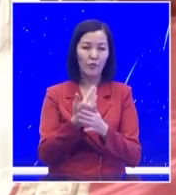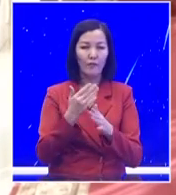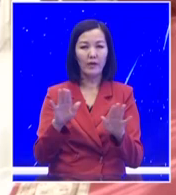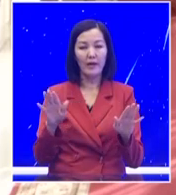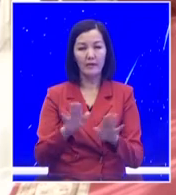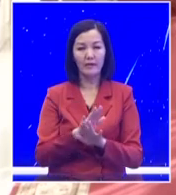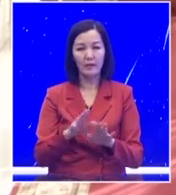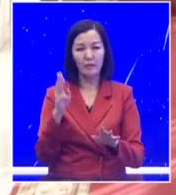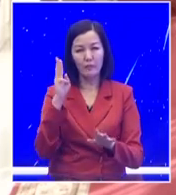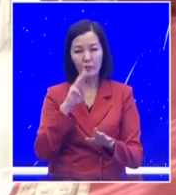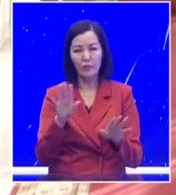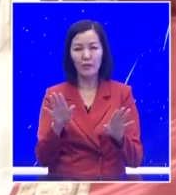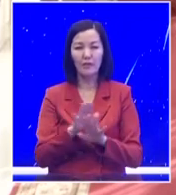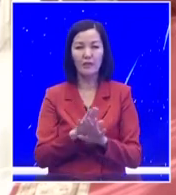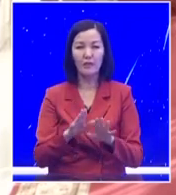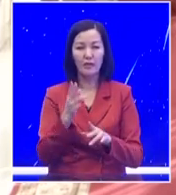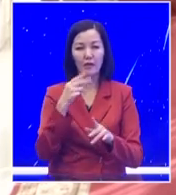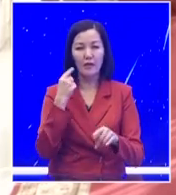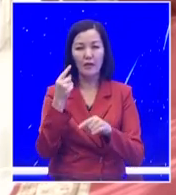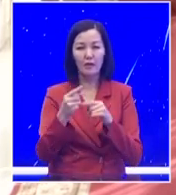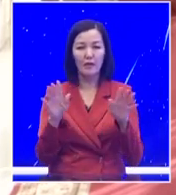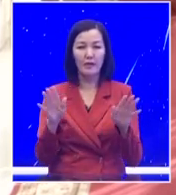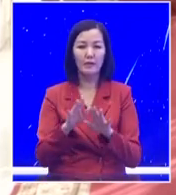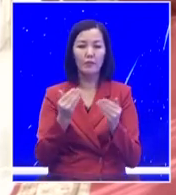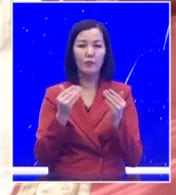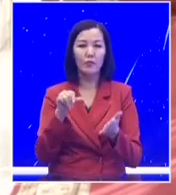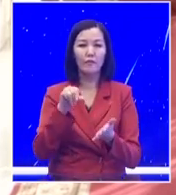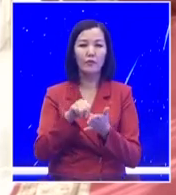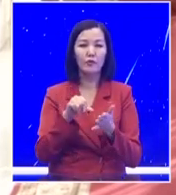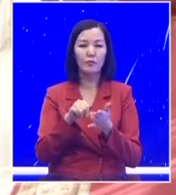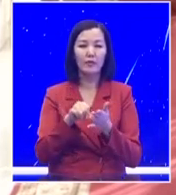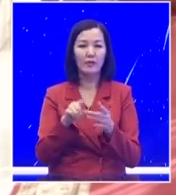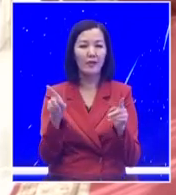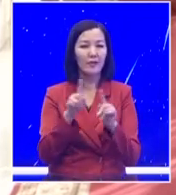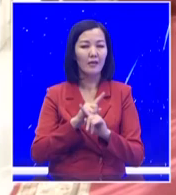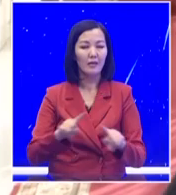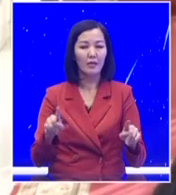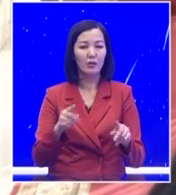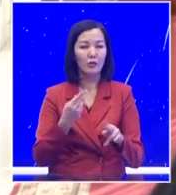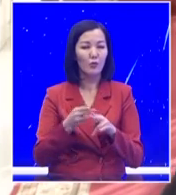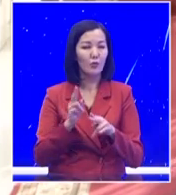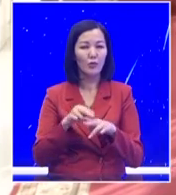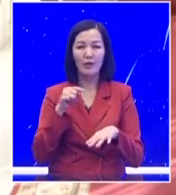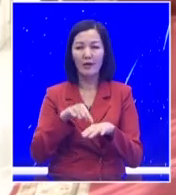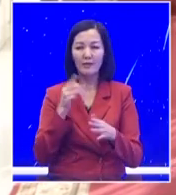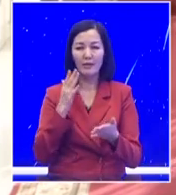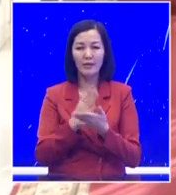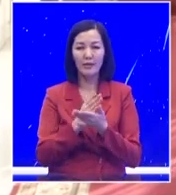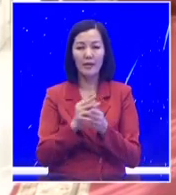бұлардың жаңағы бүгінгі жаңағы ерекше айтқандары біздің енді сондай төбе жасымызды шымырлатып,